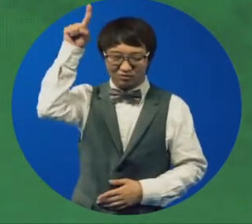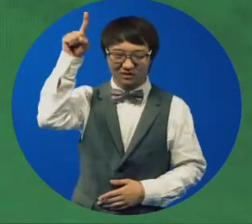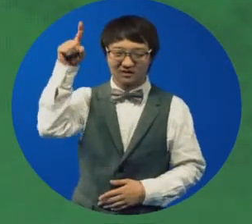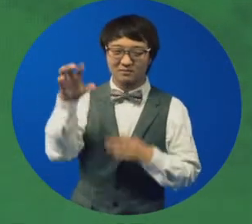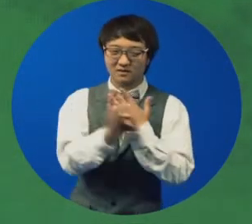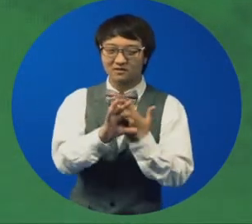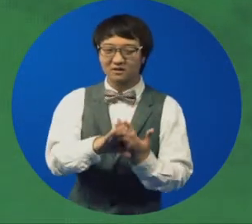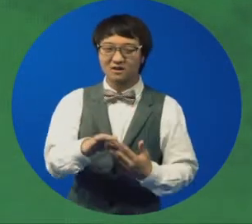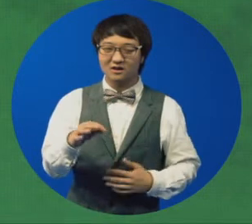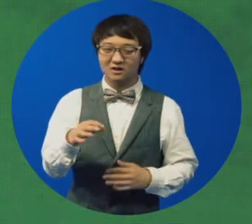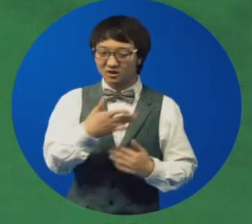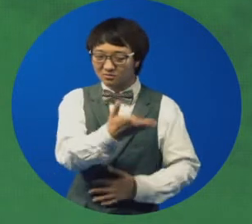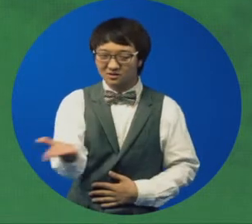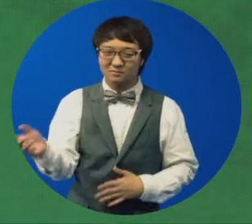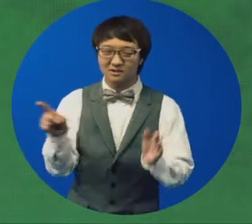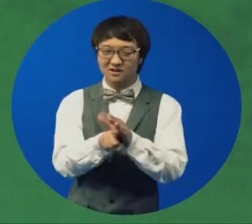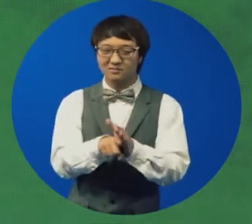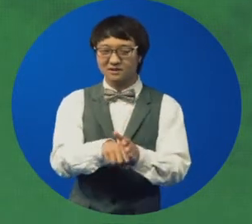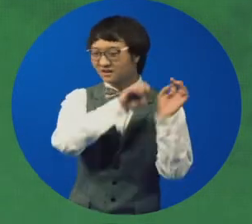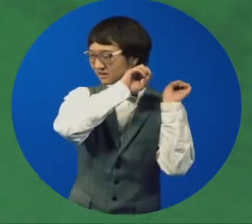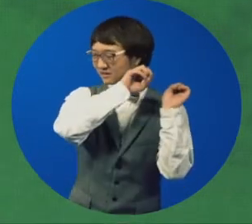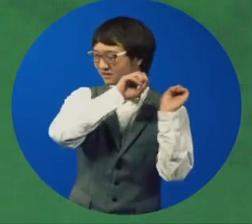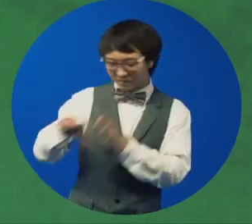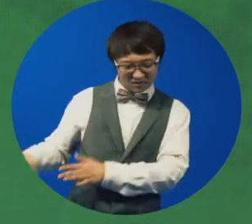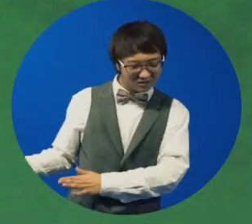믿음이 떠나갔다는 증거입니다.